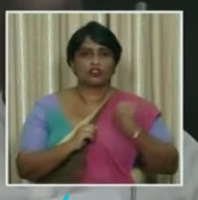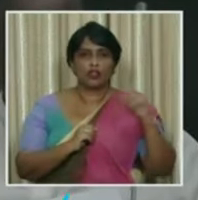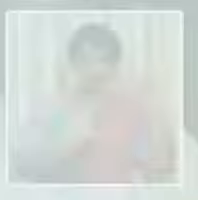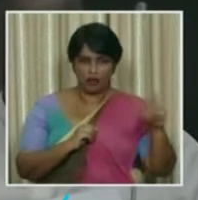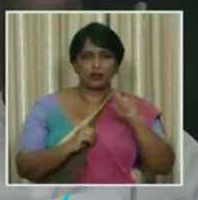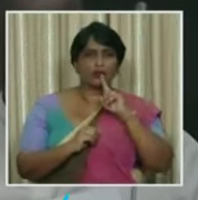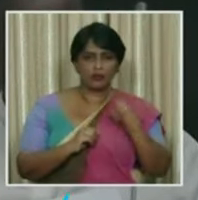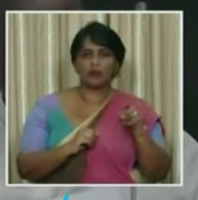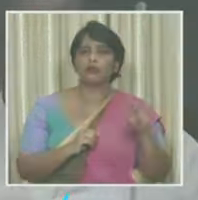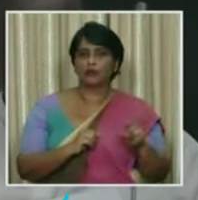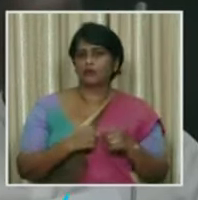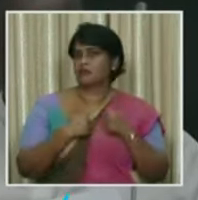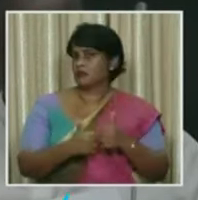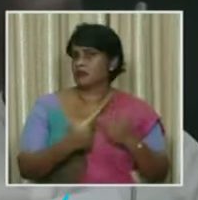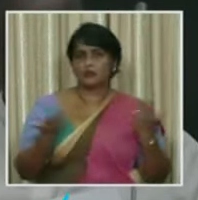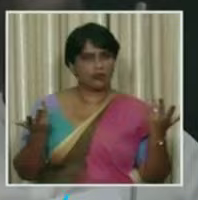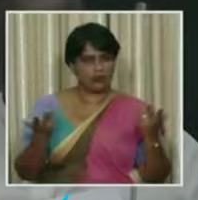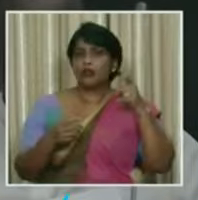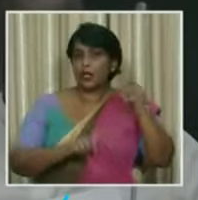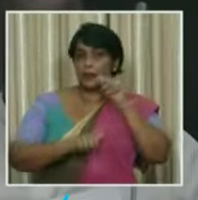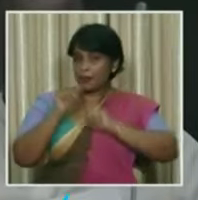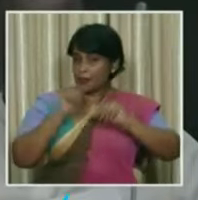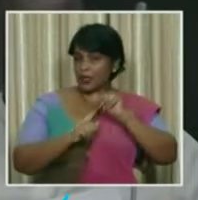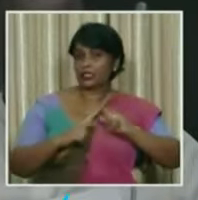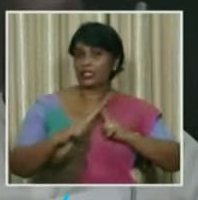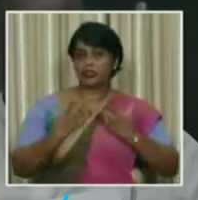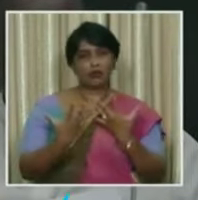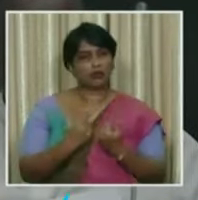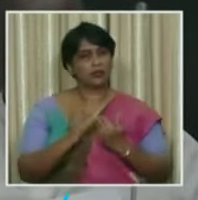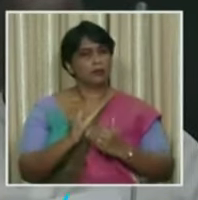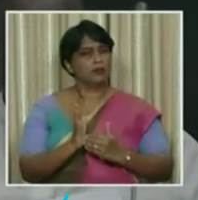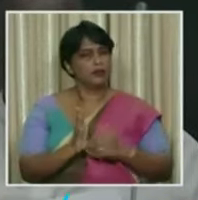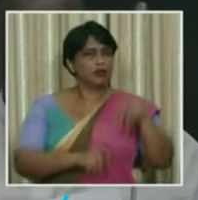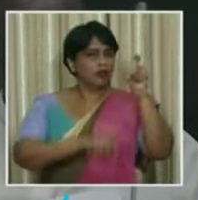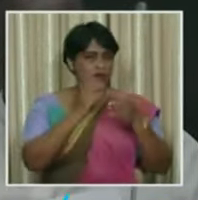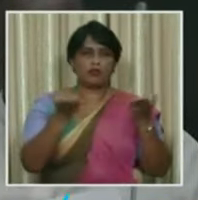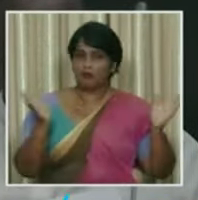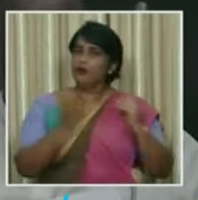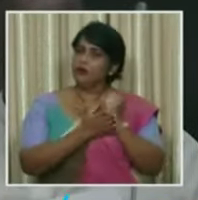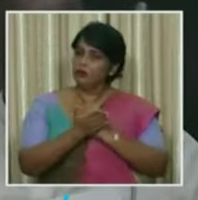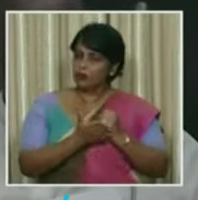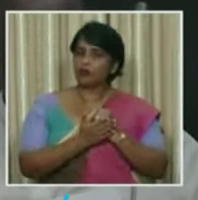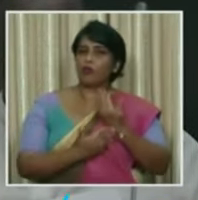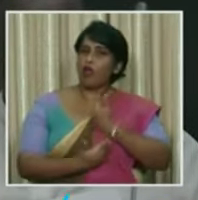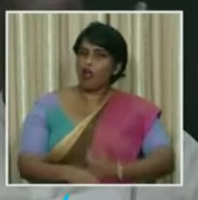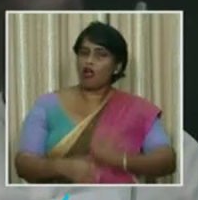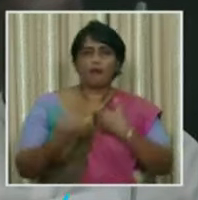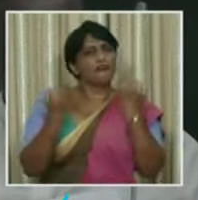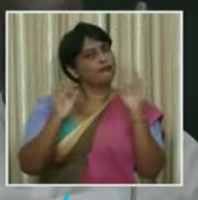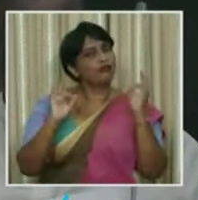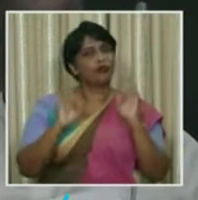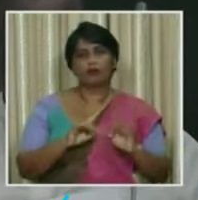ඔබතුමා සඳහන් කළා ඒක සාධාරණ නෑ මේ රටේ ඖෂධ වලින් ජීවිත බේරගත්තු මිලියන ගණනක් ජනතාව ඉන්නවා සෑම ශල්‍යකර්මක නොමිල